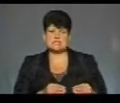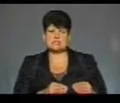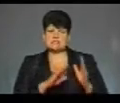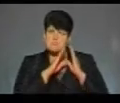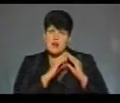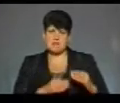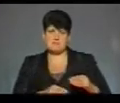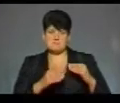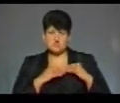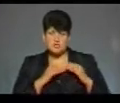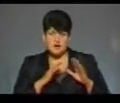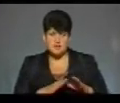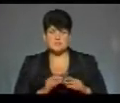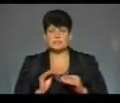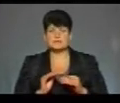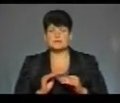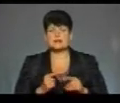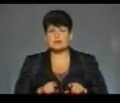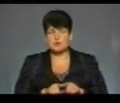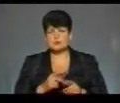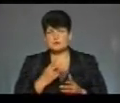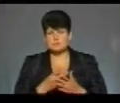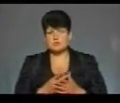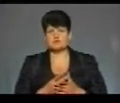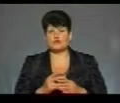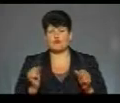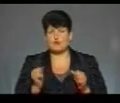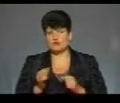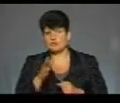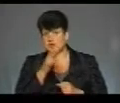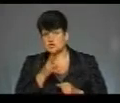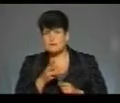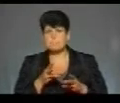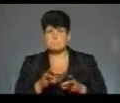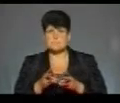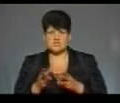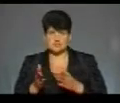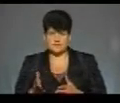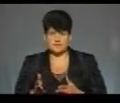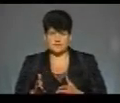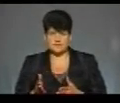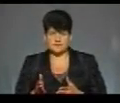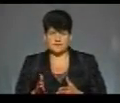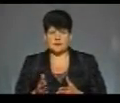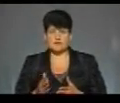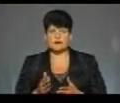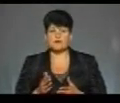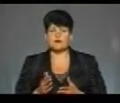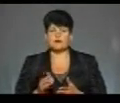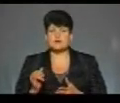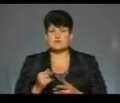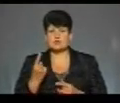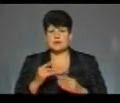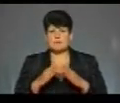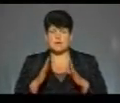Тобто для розміщення особового складу передбачено також в холодну пору часу підчавуна, яка обладнана вогнегасником, і в одній